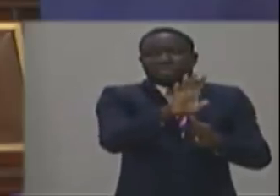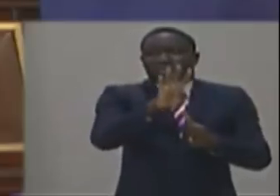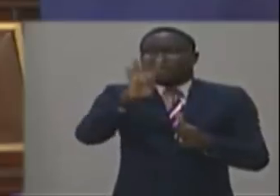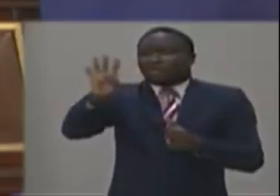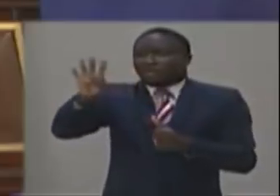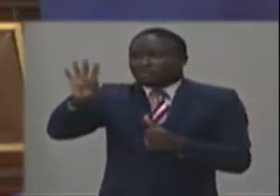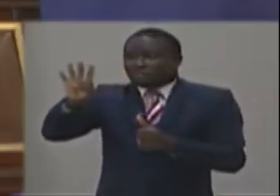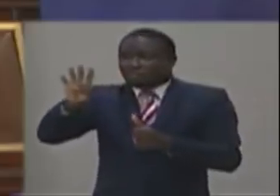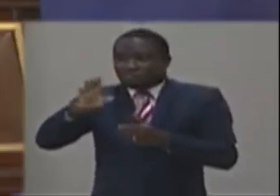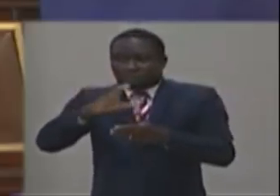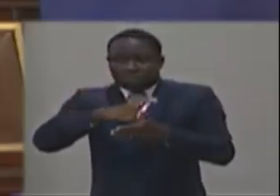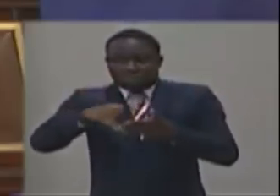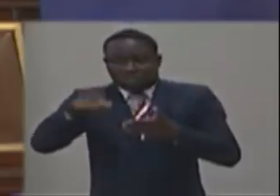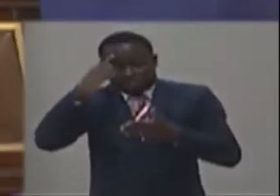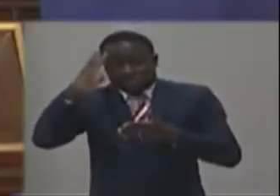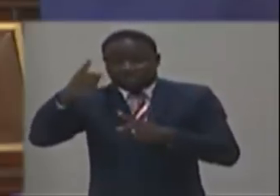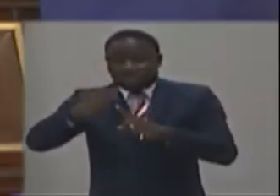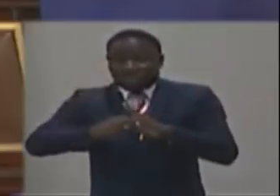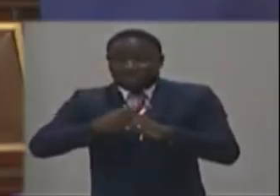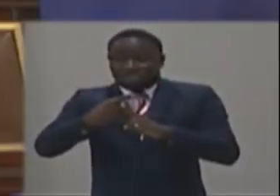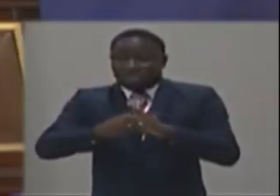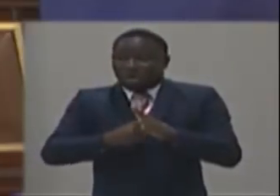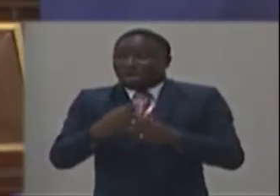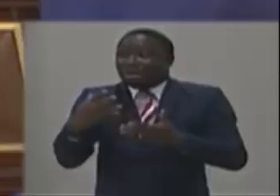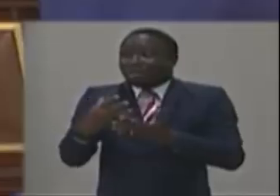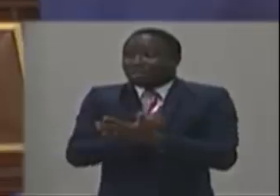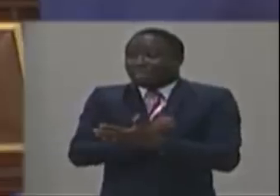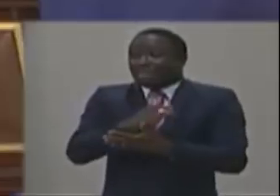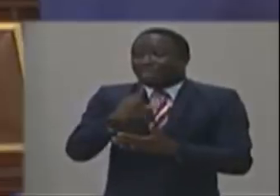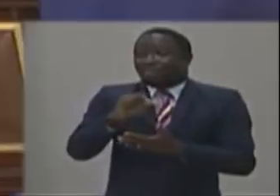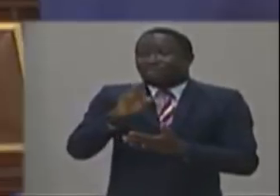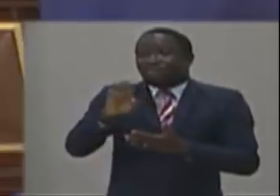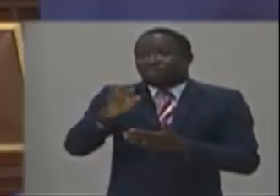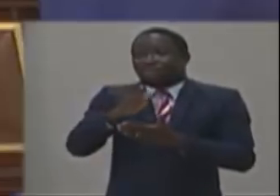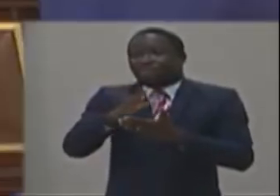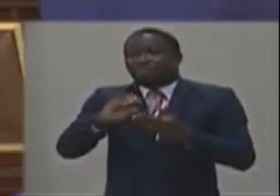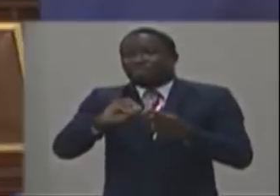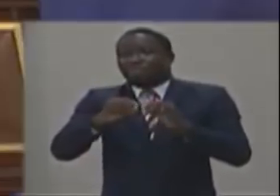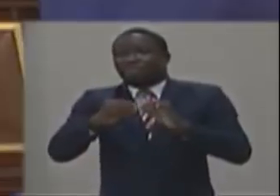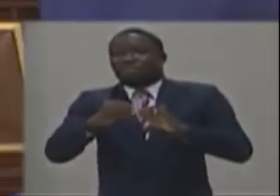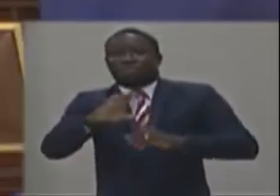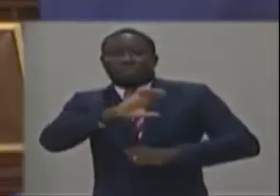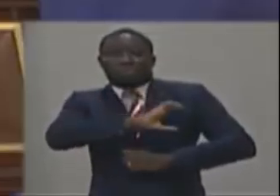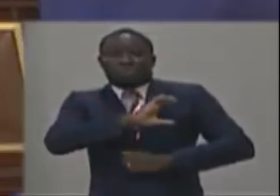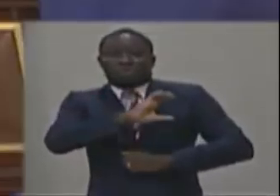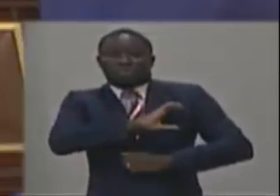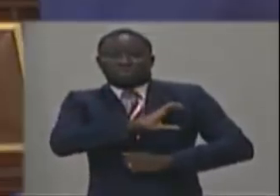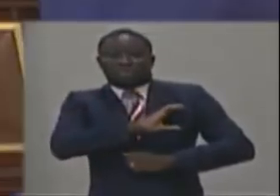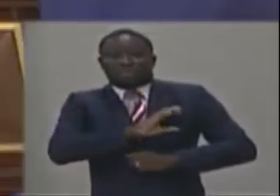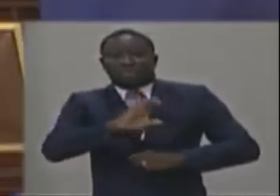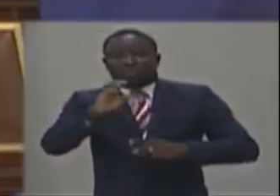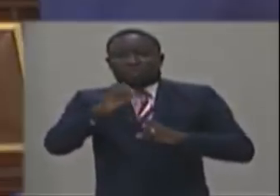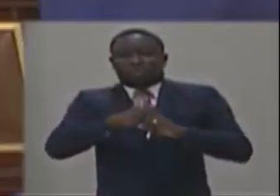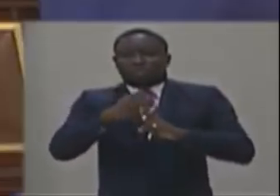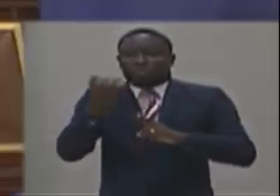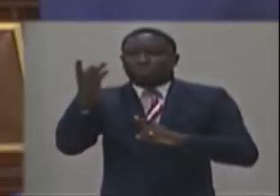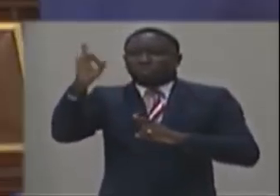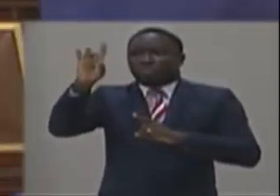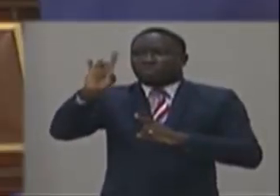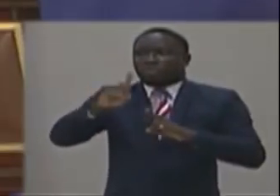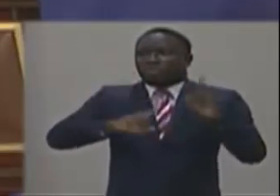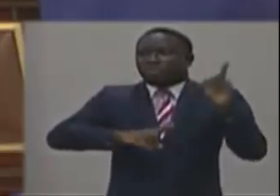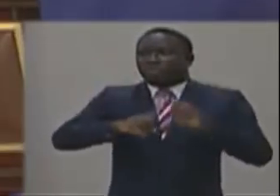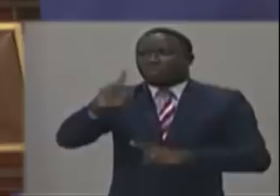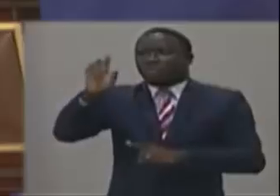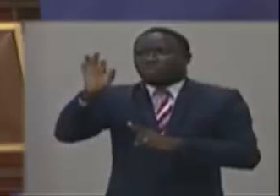704 chèques pour 6 mois arriéré salaire. 29e promotion police là, sorti dans le mois octobre 2018 pour